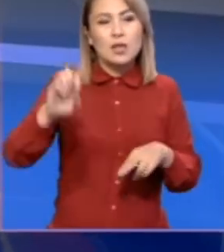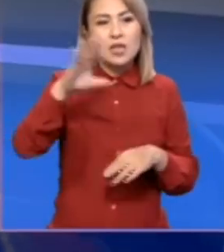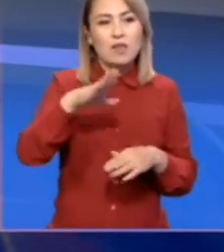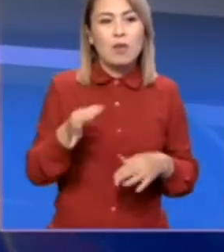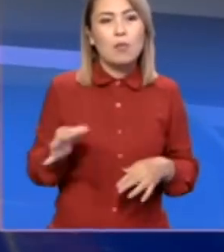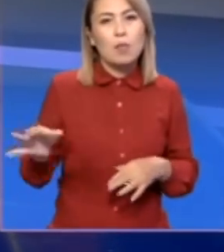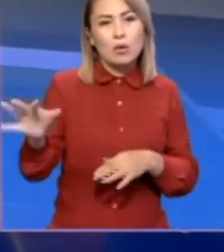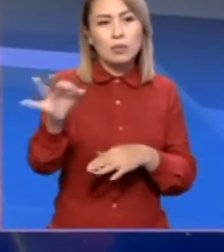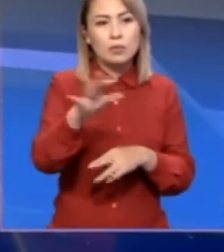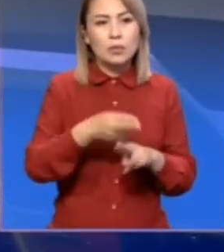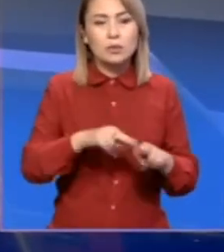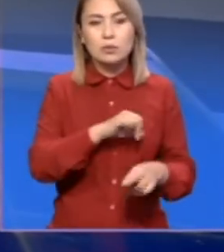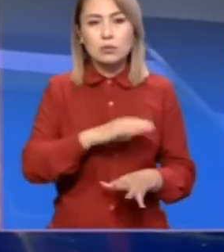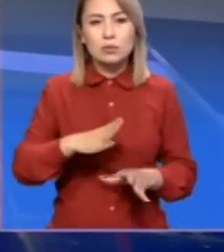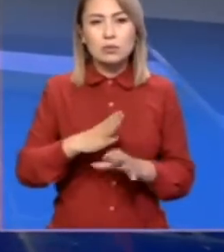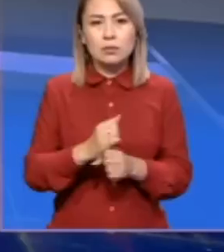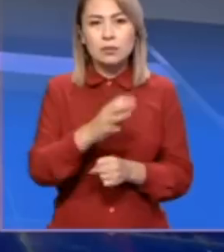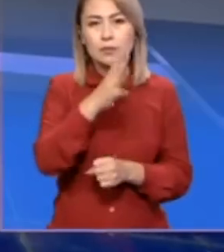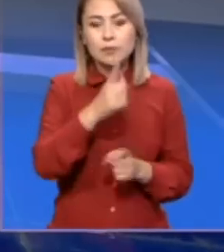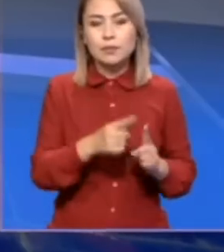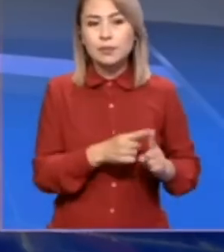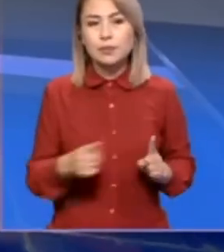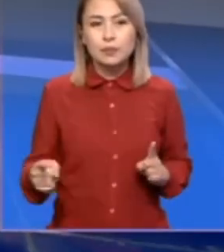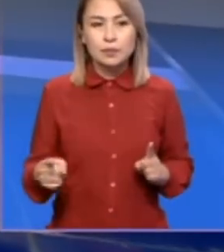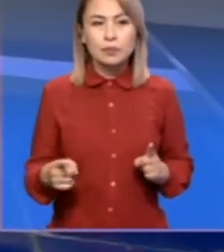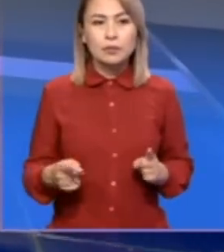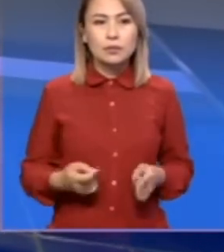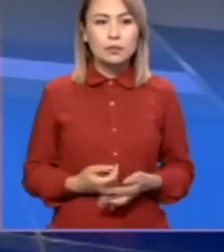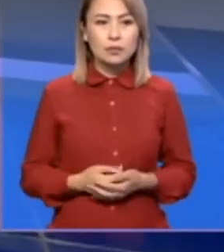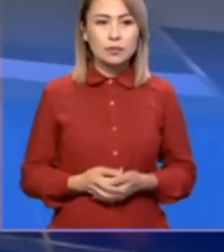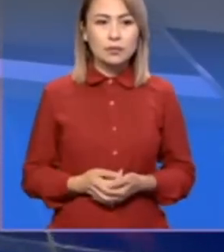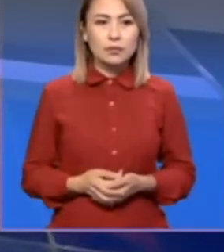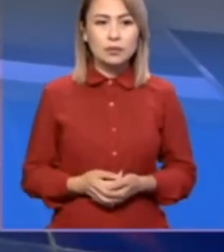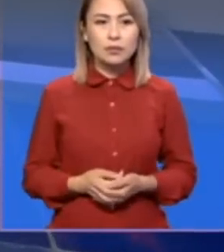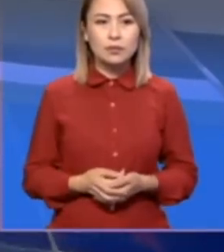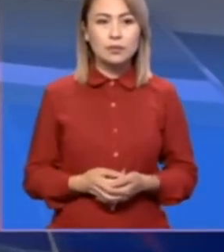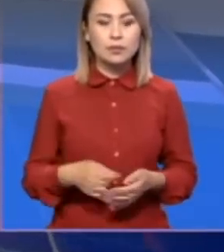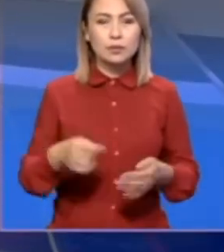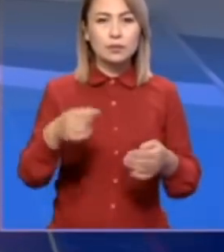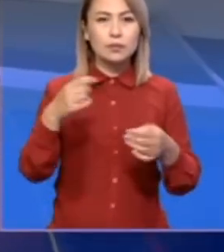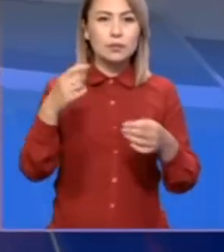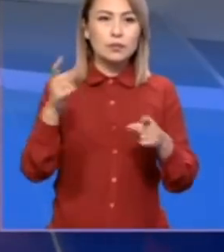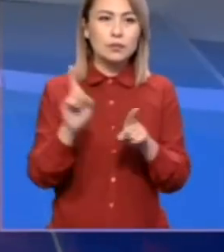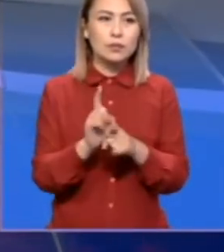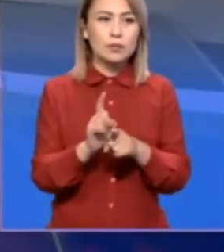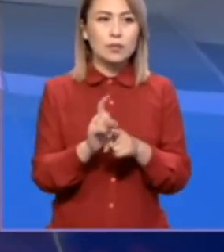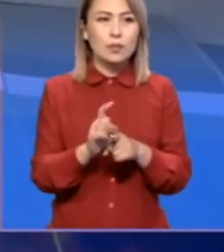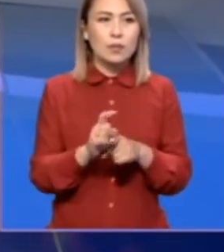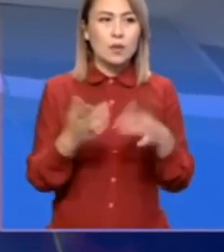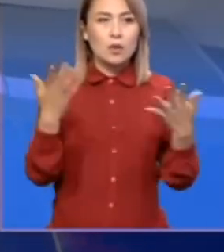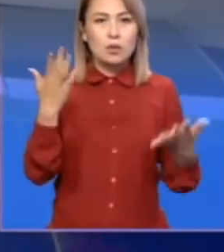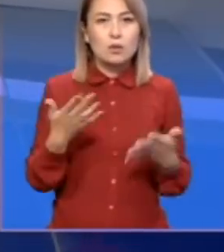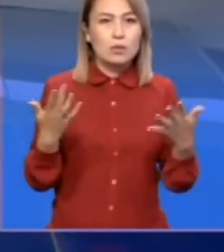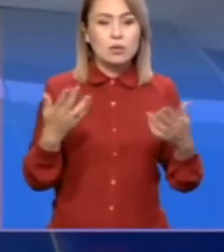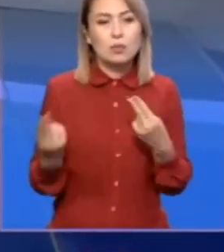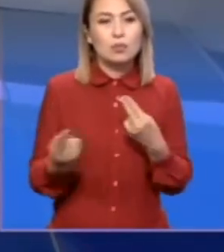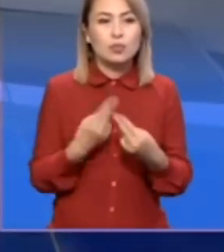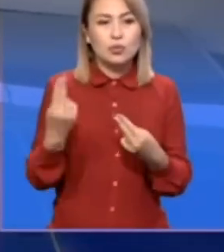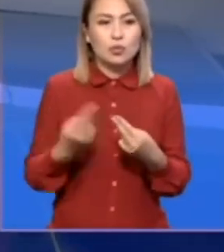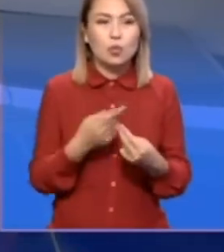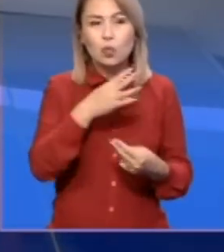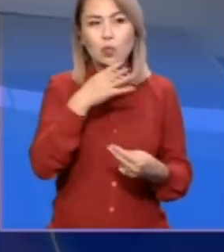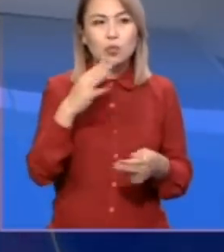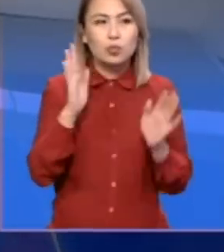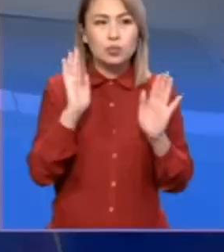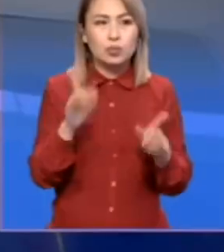бұл ең арзан қысқа жол болып отыр. Бірақ енді шексіз осындай тежеулер көбейе беретін болса, Ресей